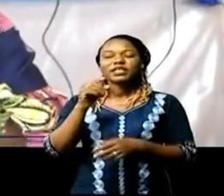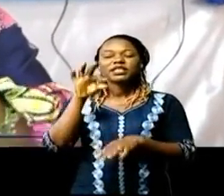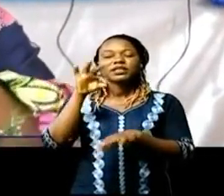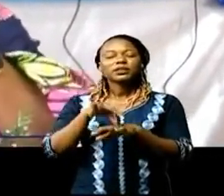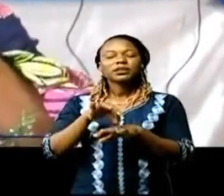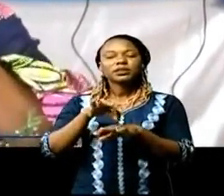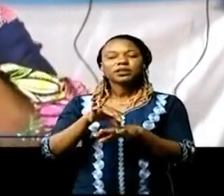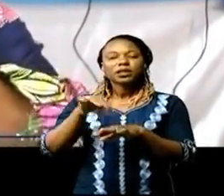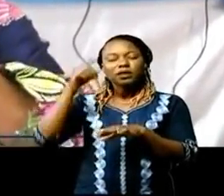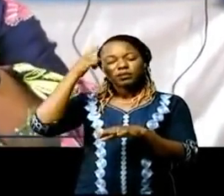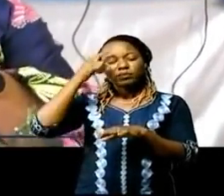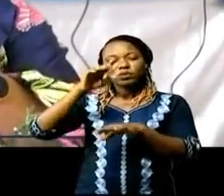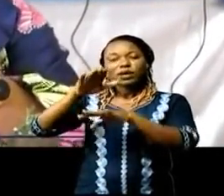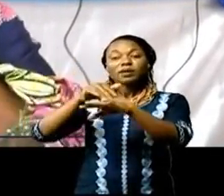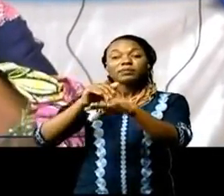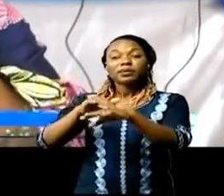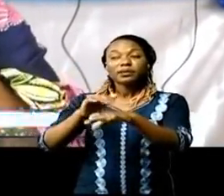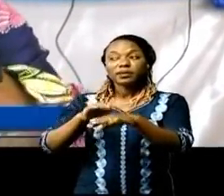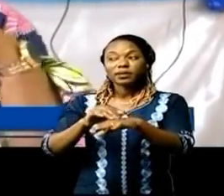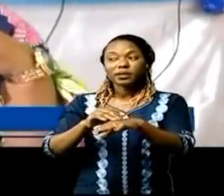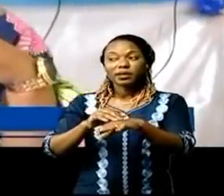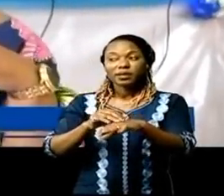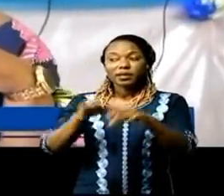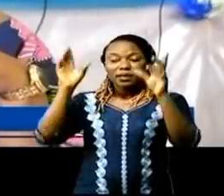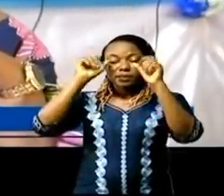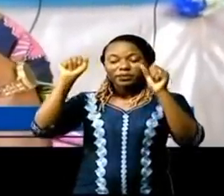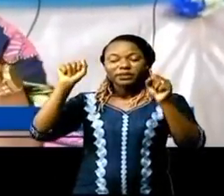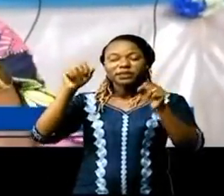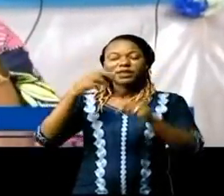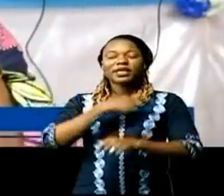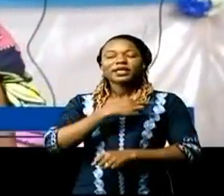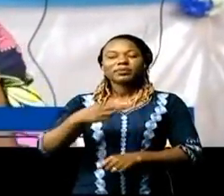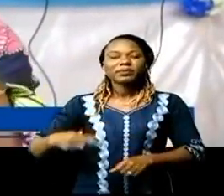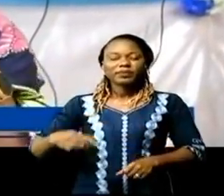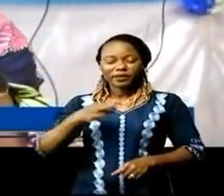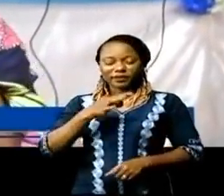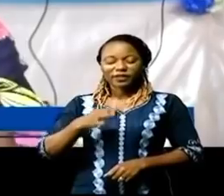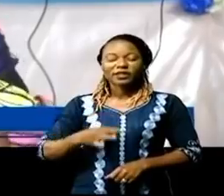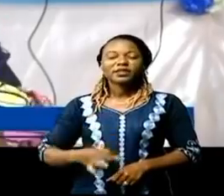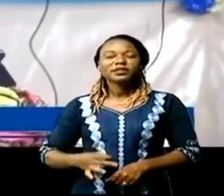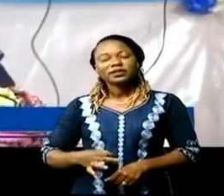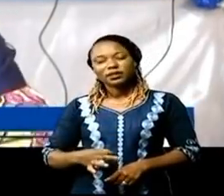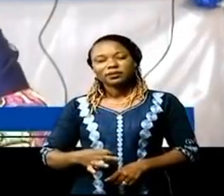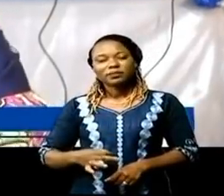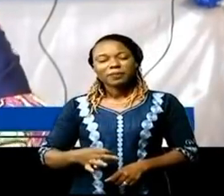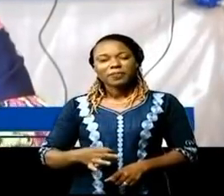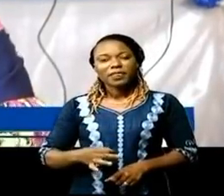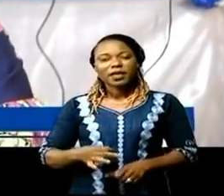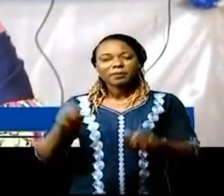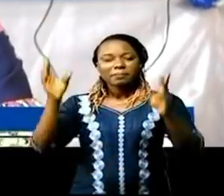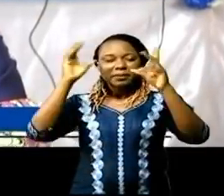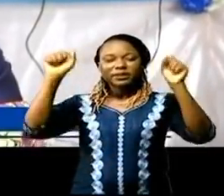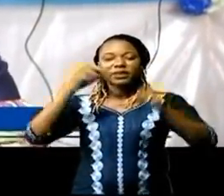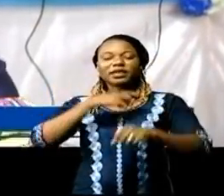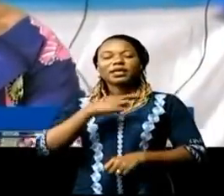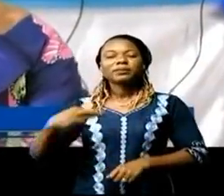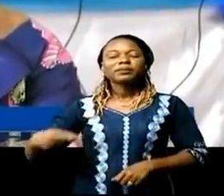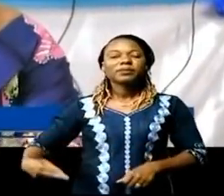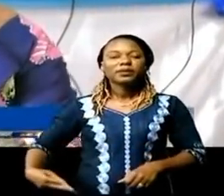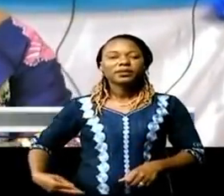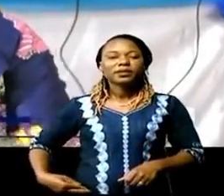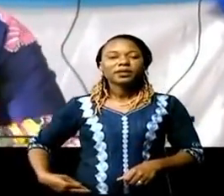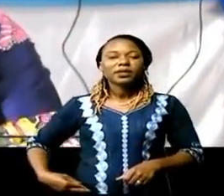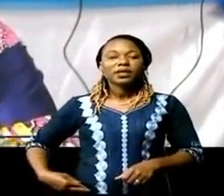rappeler combien son Excellence, Monsieur le Président de la République, Félix-Antoine Tshisekedi Tshilombo, Président de la République,